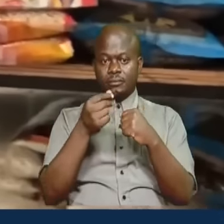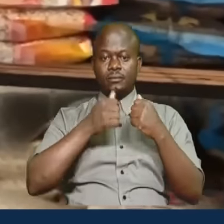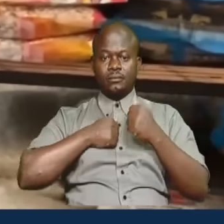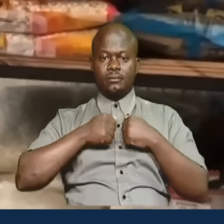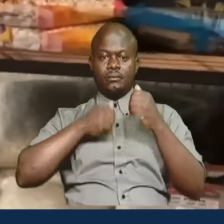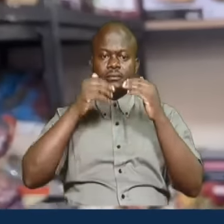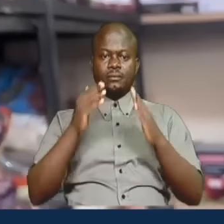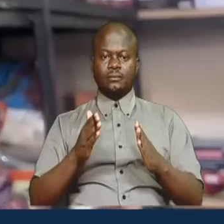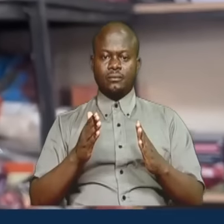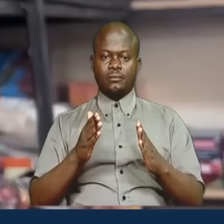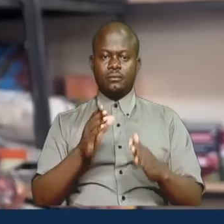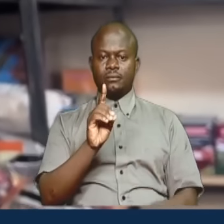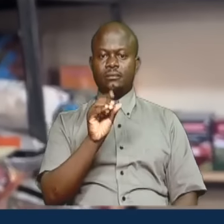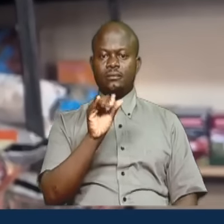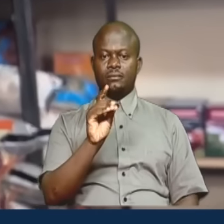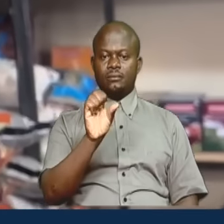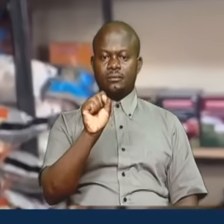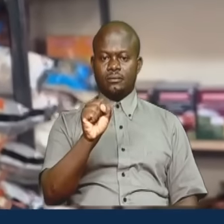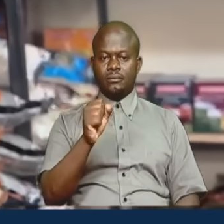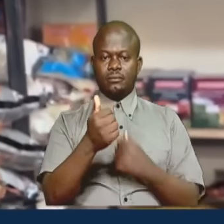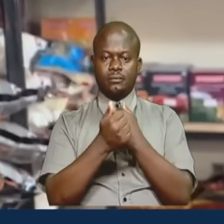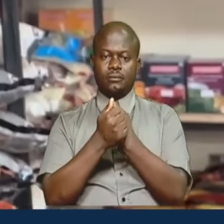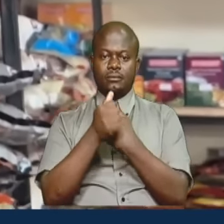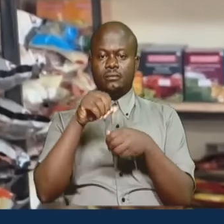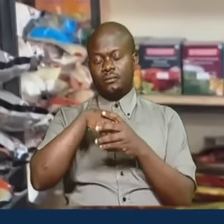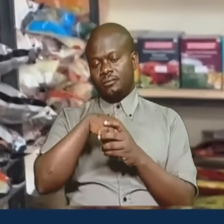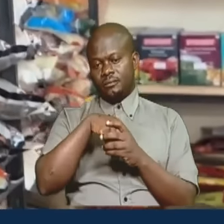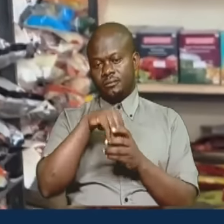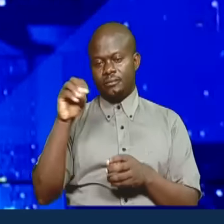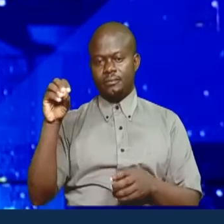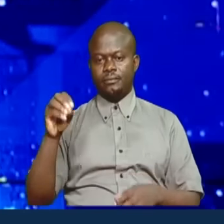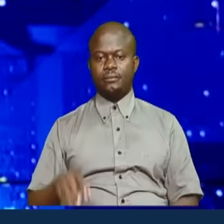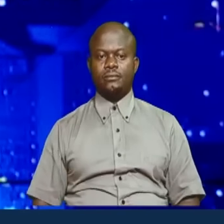Rwanda. Didas Nigirizi Rubavu mu ntara y'Iburengerazuba.